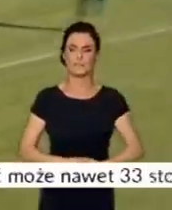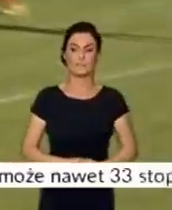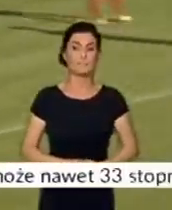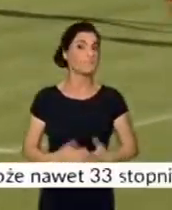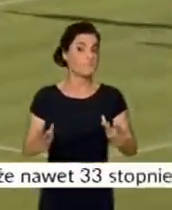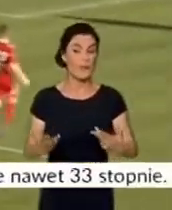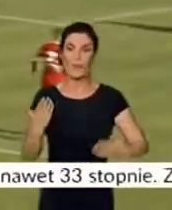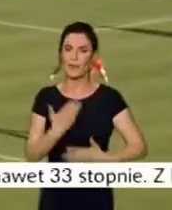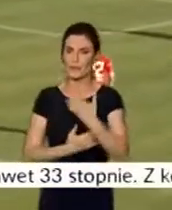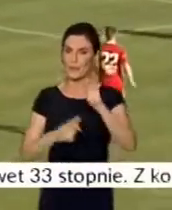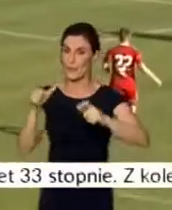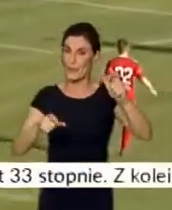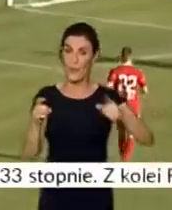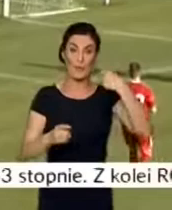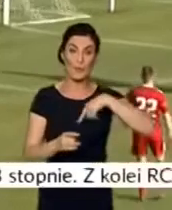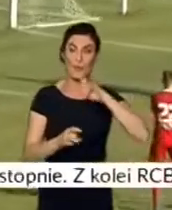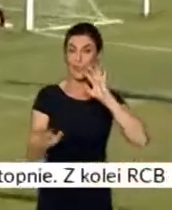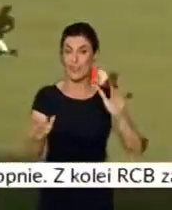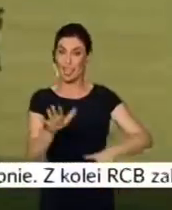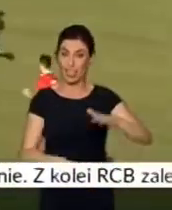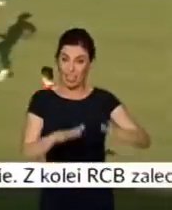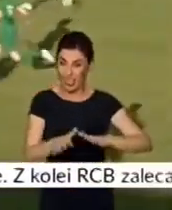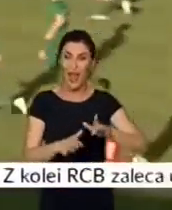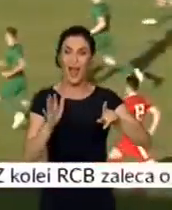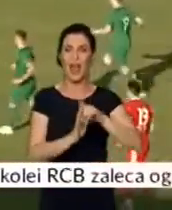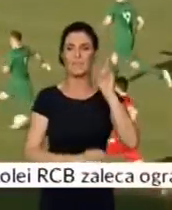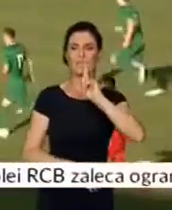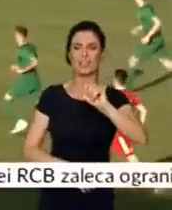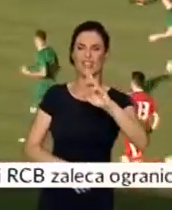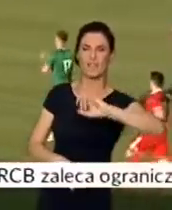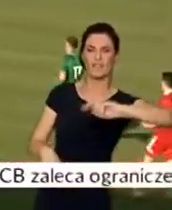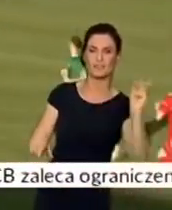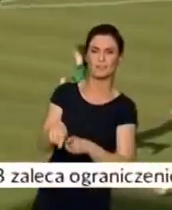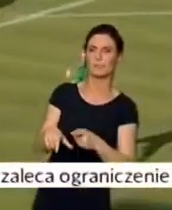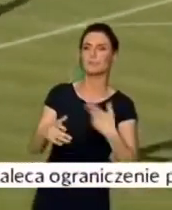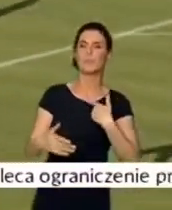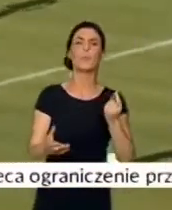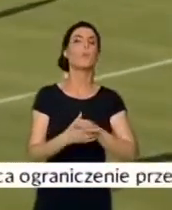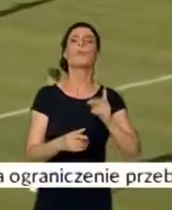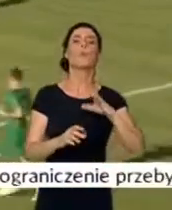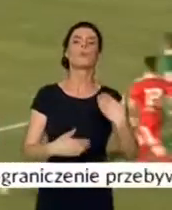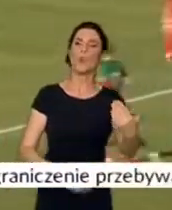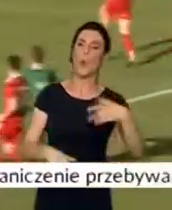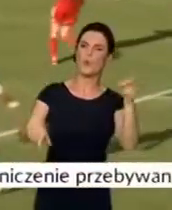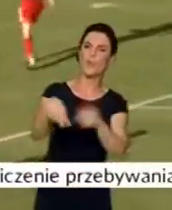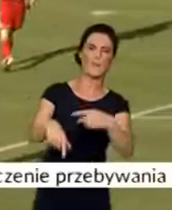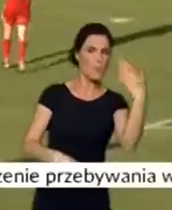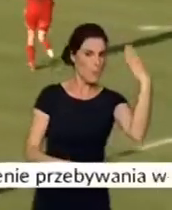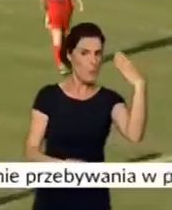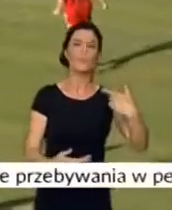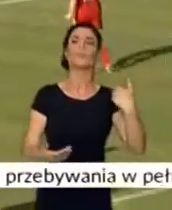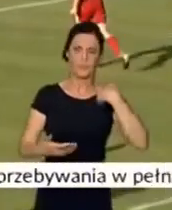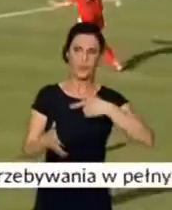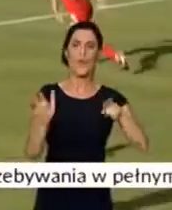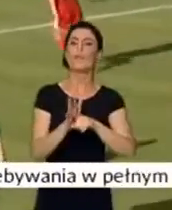Gości, którzy razili nieporadnością, dobił natomiast Rafał Maciejewski. Broń stać było tylko na honorowe trafienie. Rozmiary porażki tuż przed